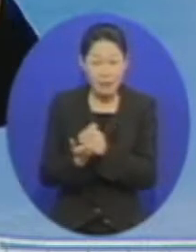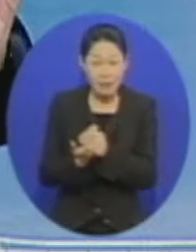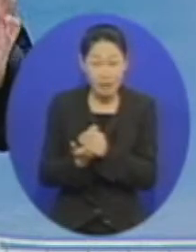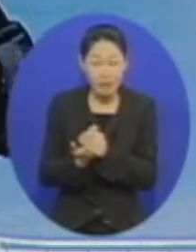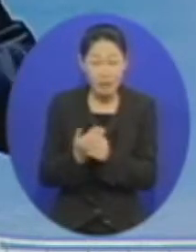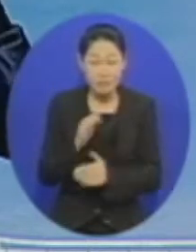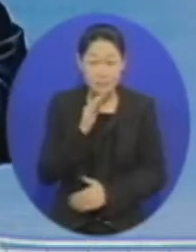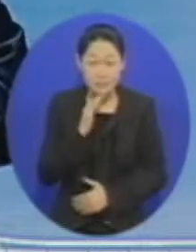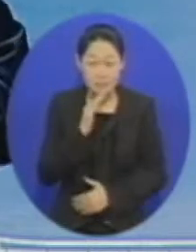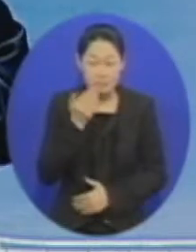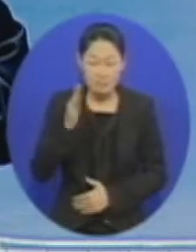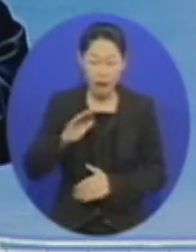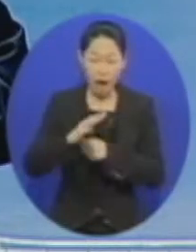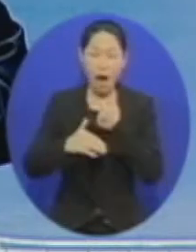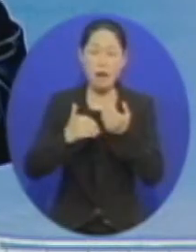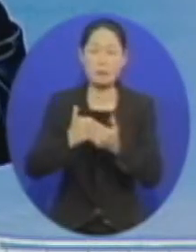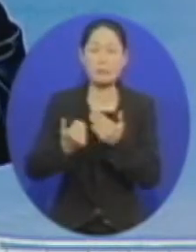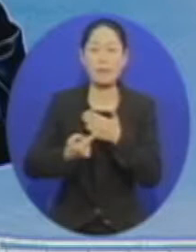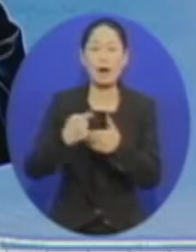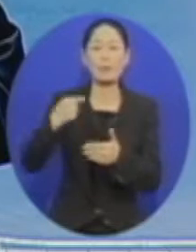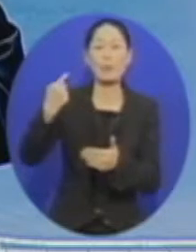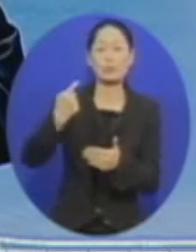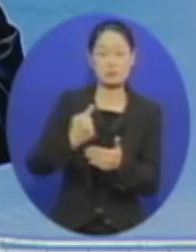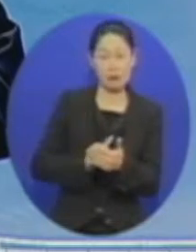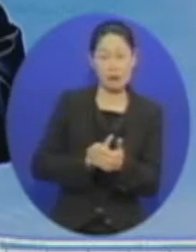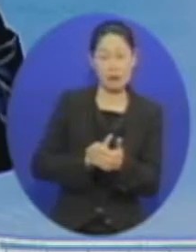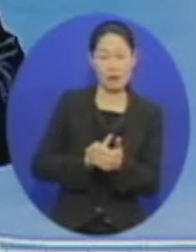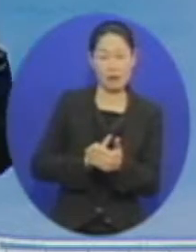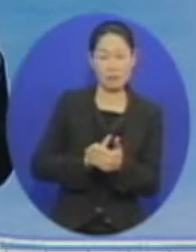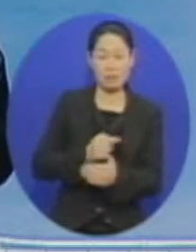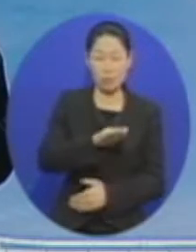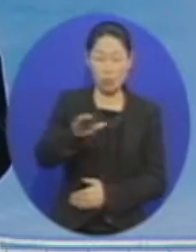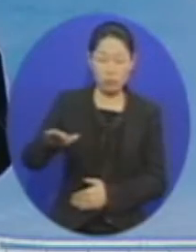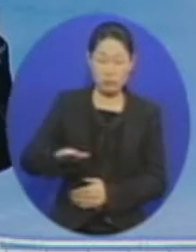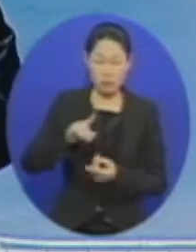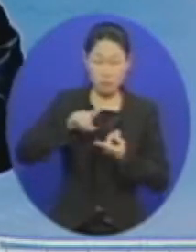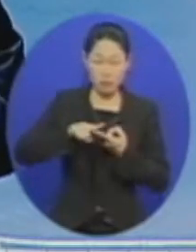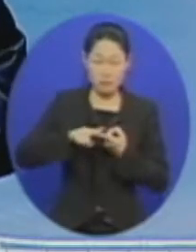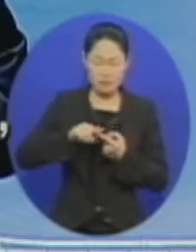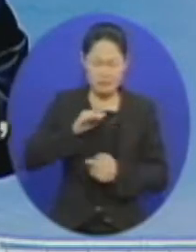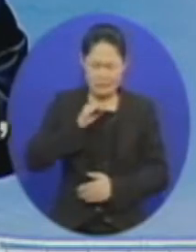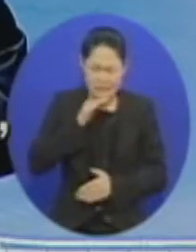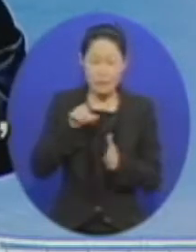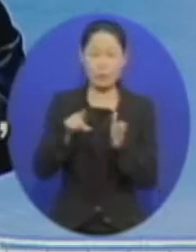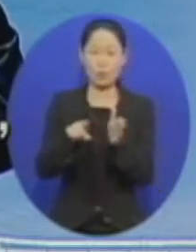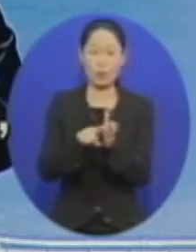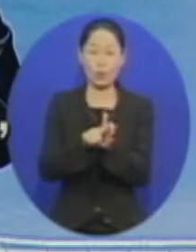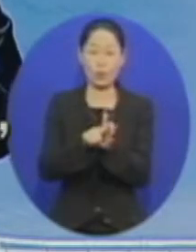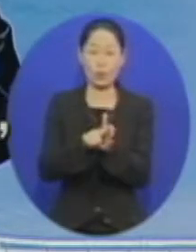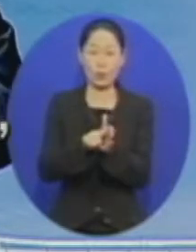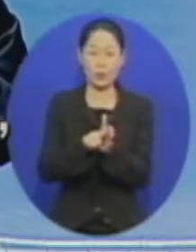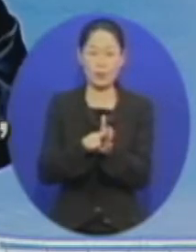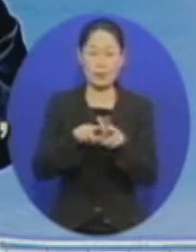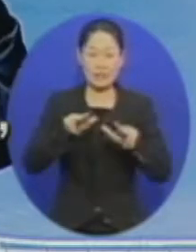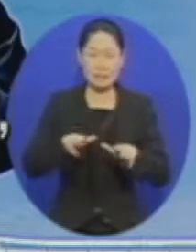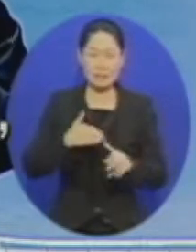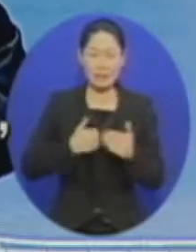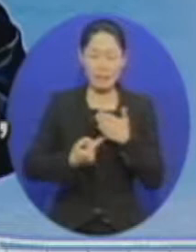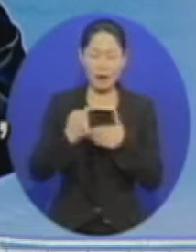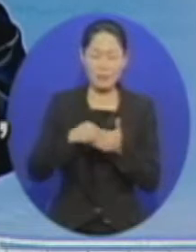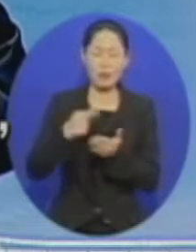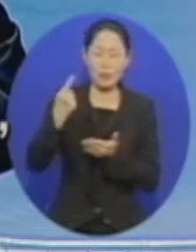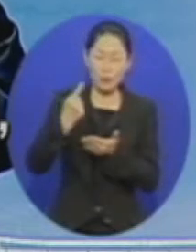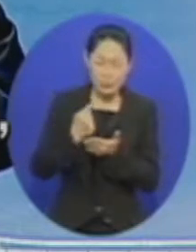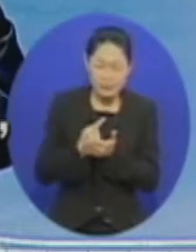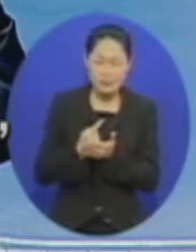하나님께서 마음에 오신다 여러분이 그 사실을 진짜 믿고 이제 내 마음의 오실